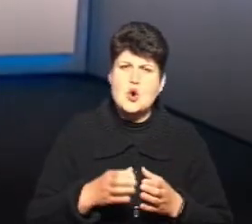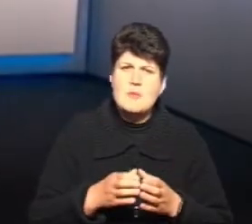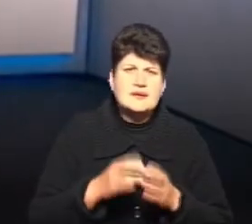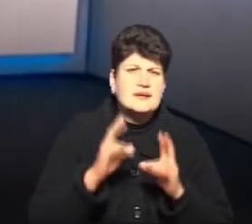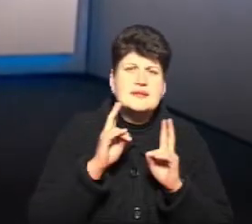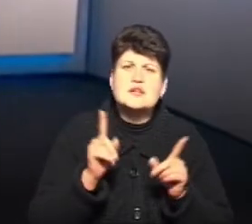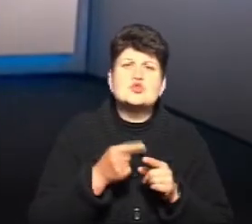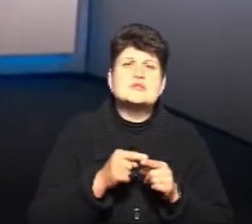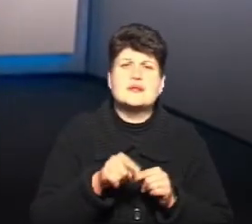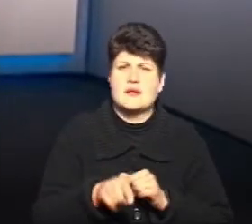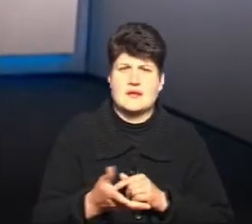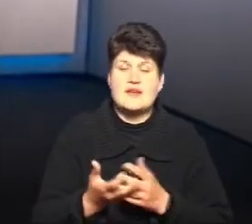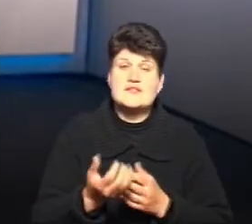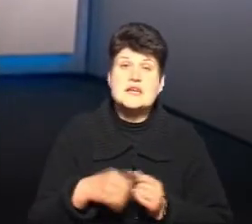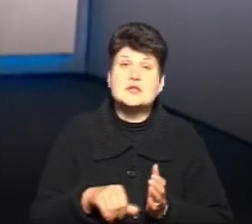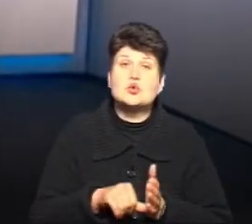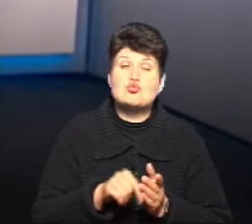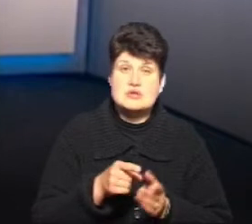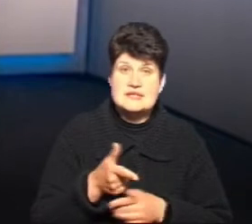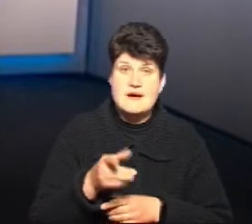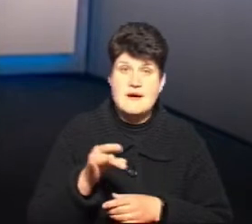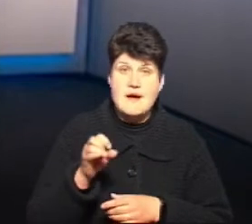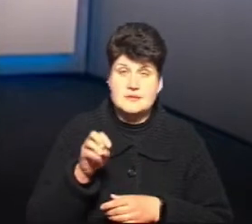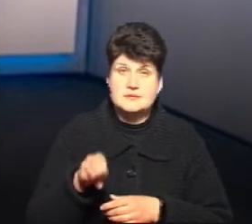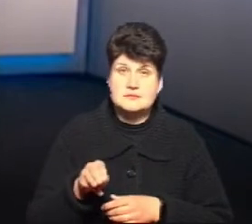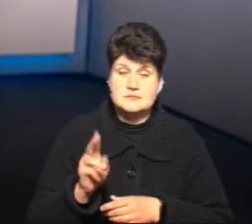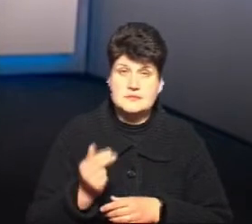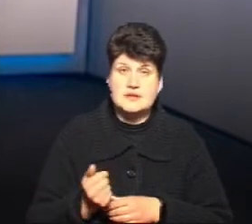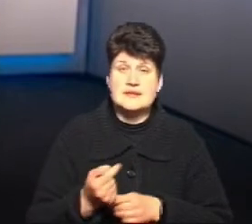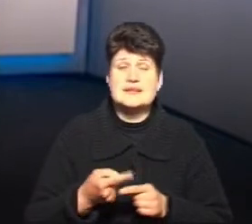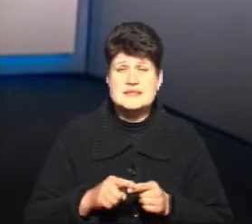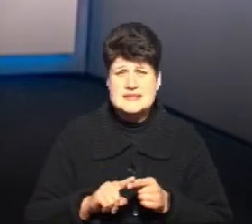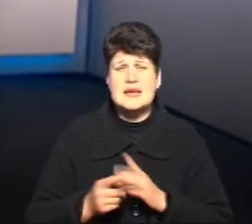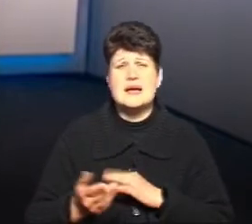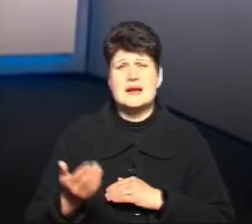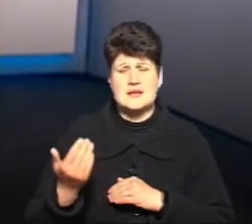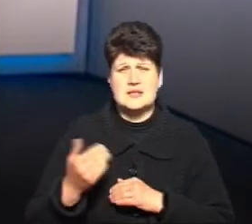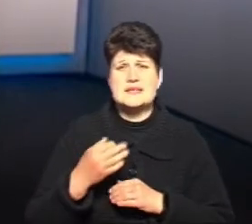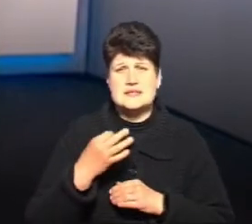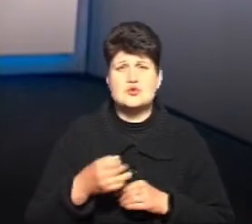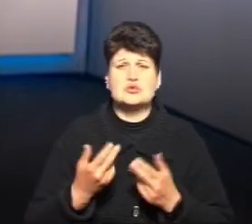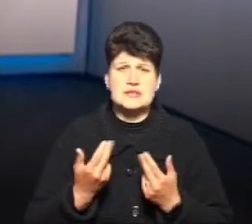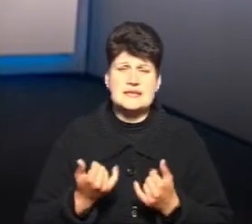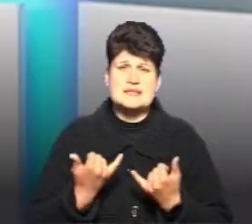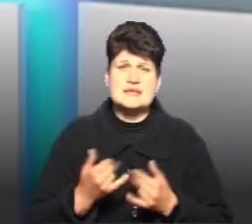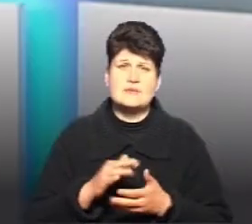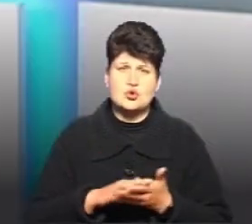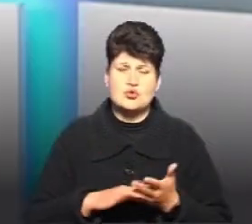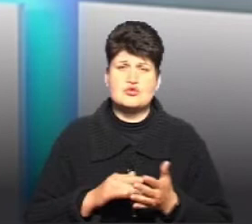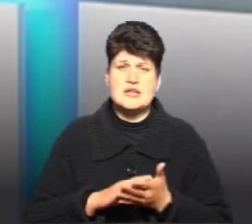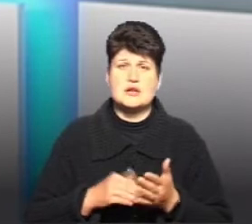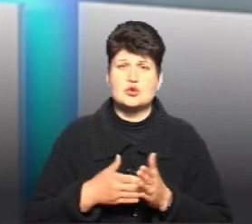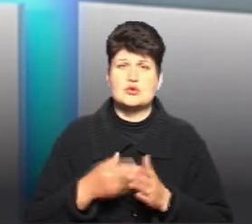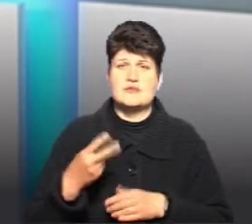Як взяти участь? Це грант, так? Можна назвати це грантом? Так, це раніше, я скажу так, зараз вони продовжують свою діяльність до 2022 року. Проект